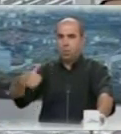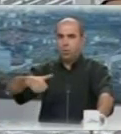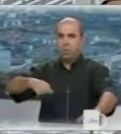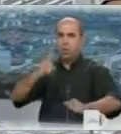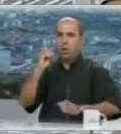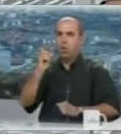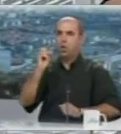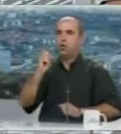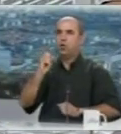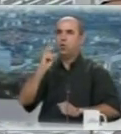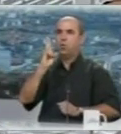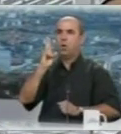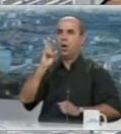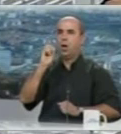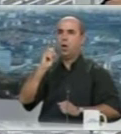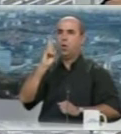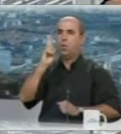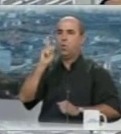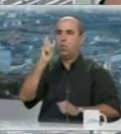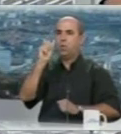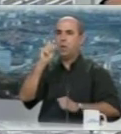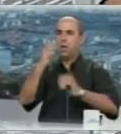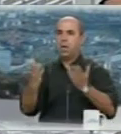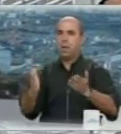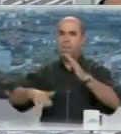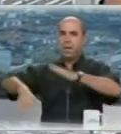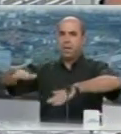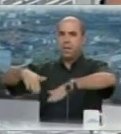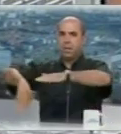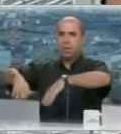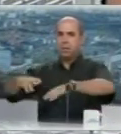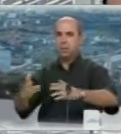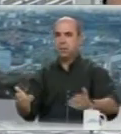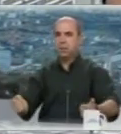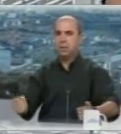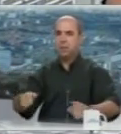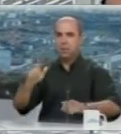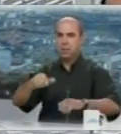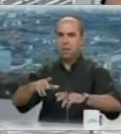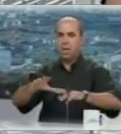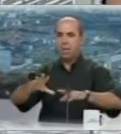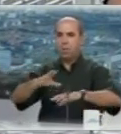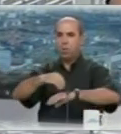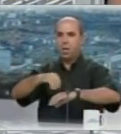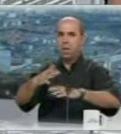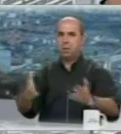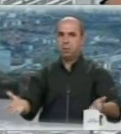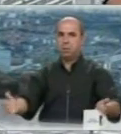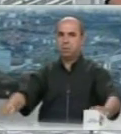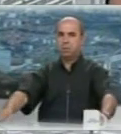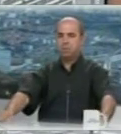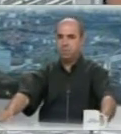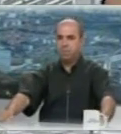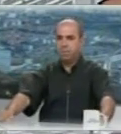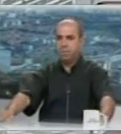وين أراضي زراعية وغيرها هي يعني في الدوودة البحرية يوسف لأنه عندنا المدينة كان تقسيم للمجتمع كان المجتمع